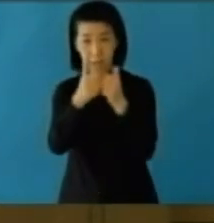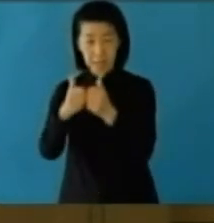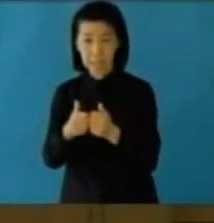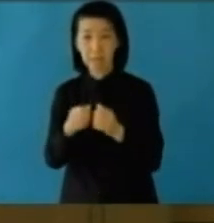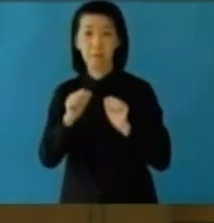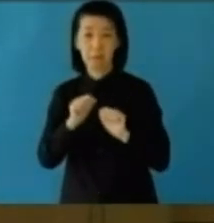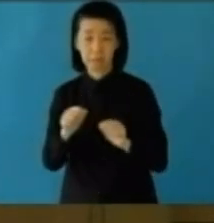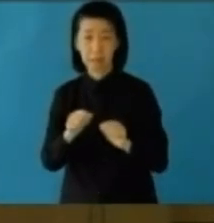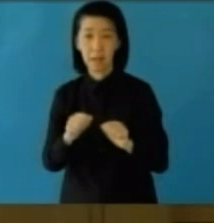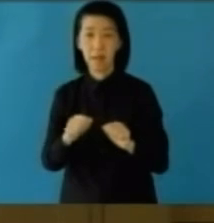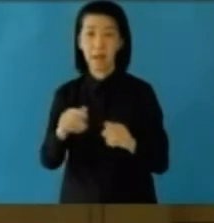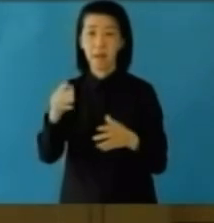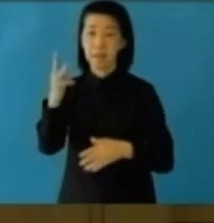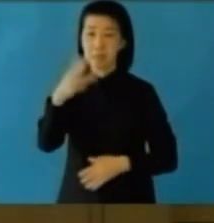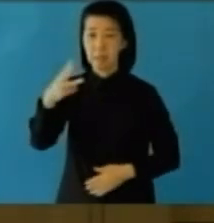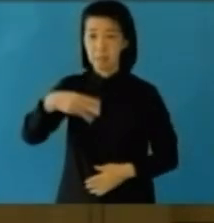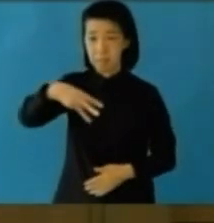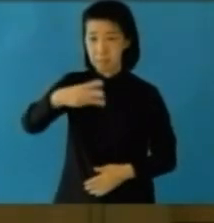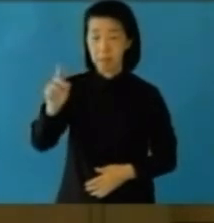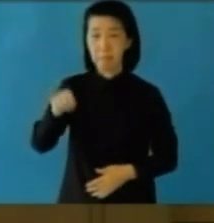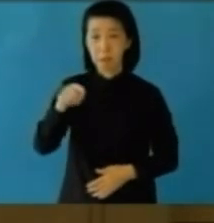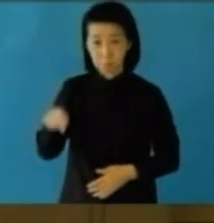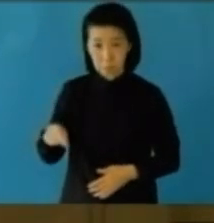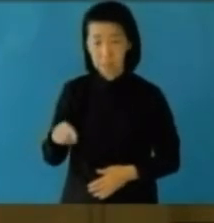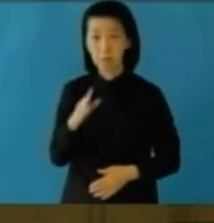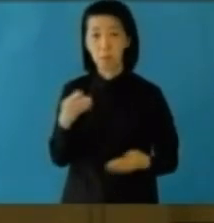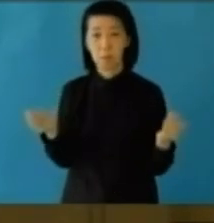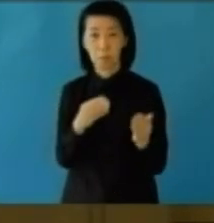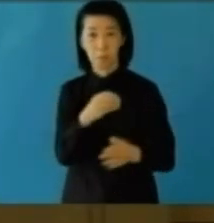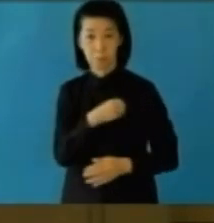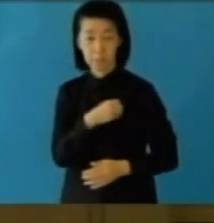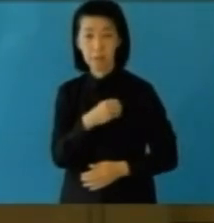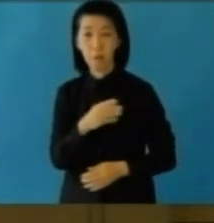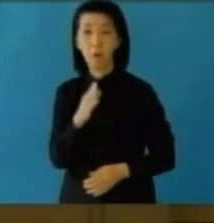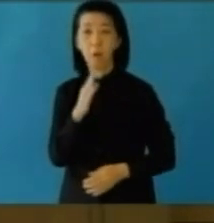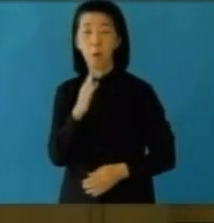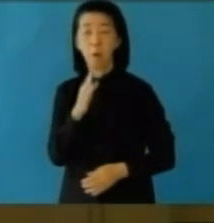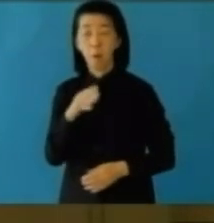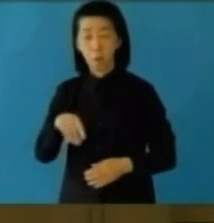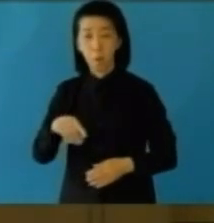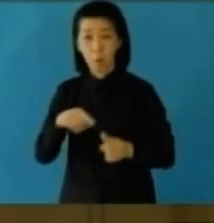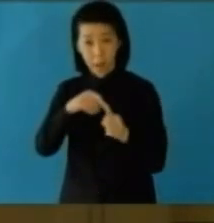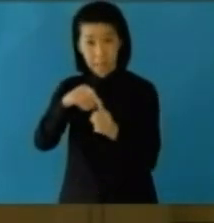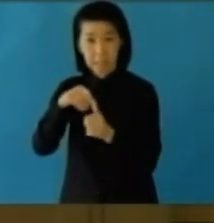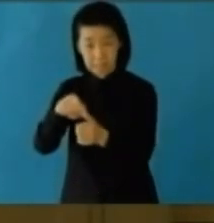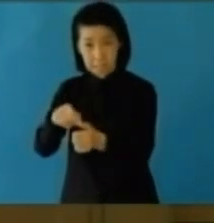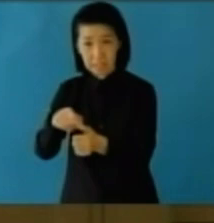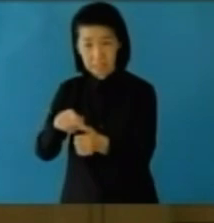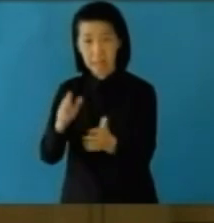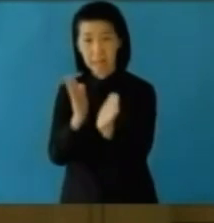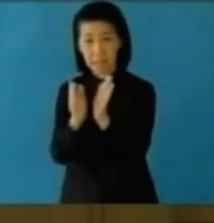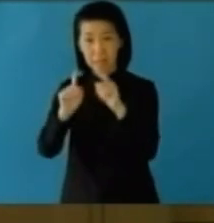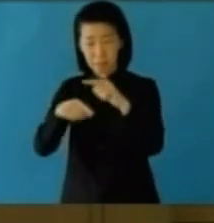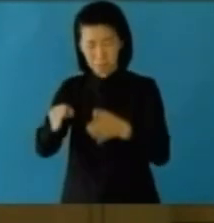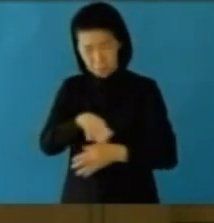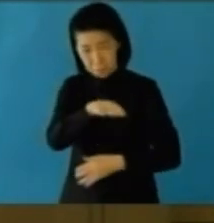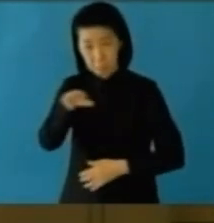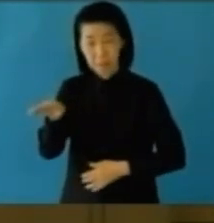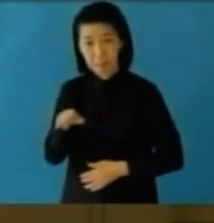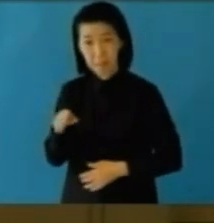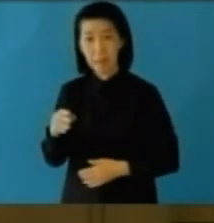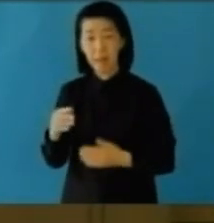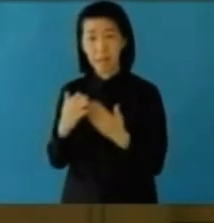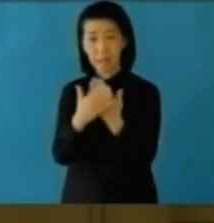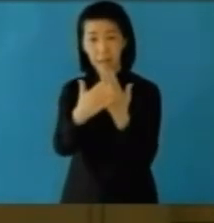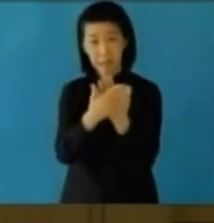3300人の職員を両大会の実施本部員として配置し、全庁を挙げて両大会の運営に取り組むよう指